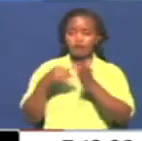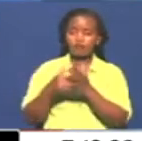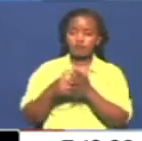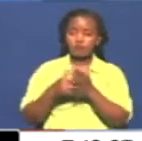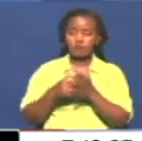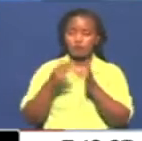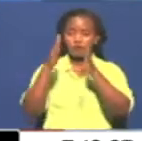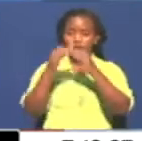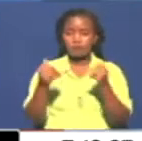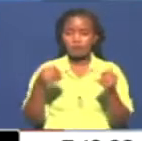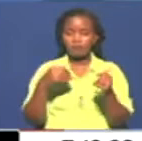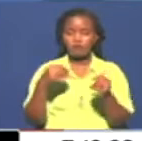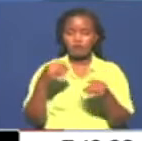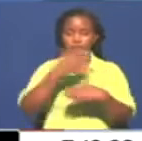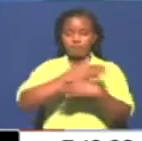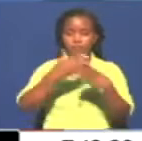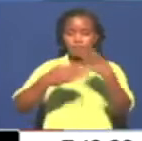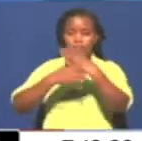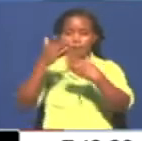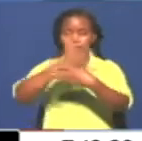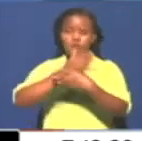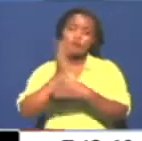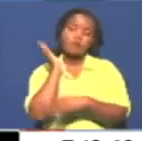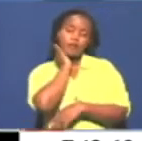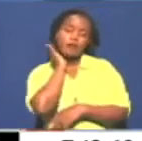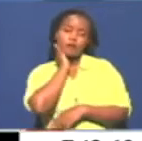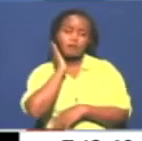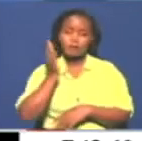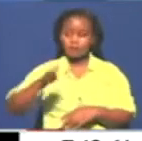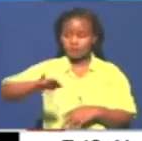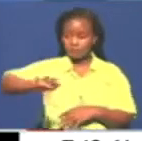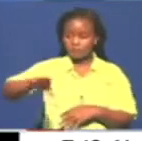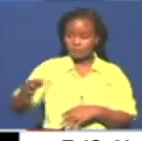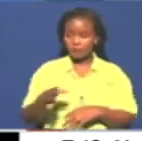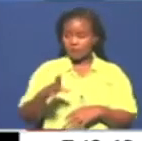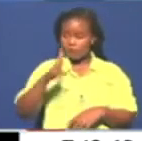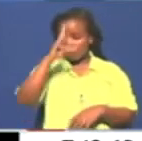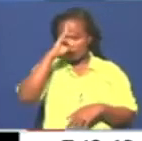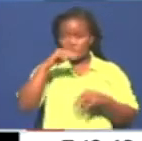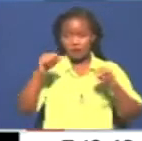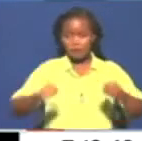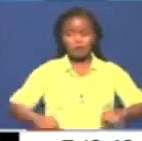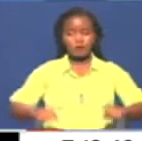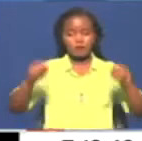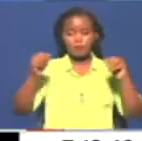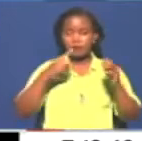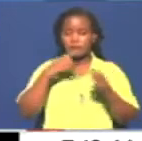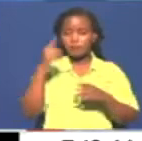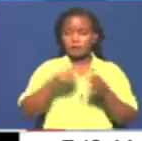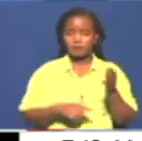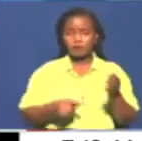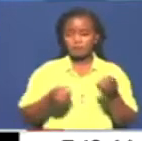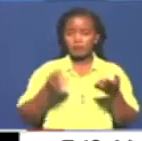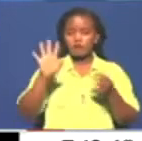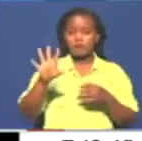la Makeji huko Gatanga kaunti ya Murang'a. Kamanda wa polisi wa kaunti hiyo Donata Kiplagat alisema yamkini watu 58